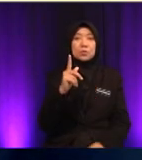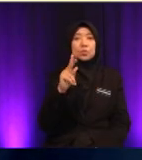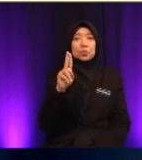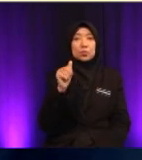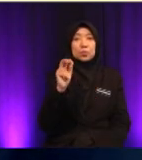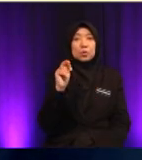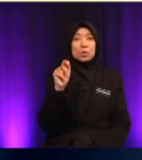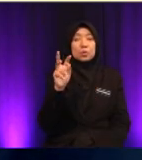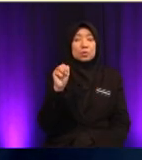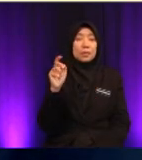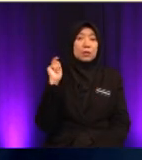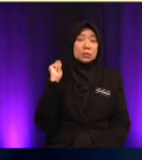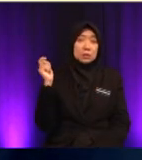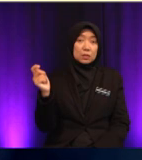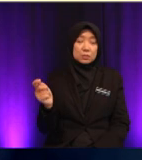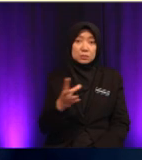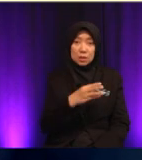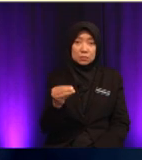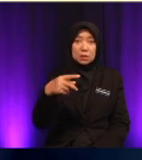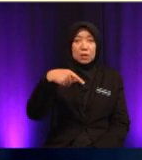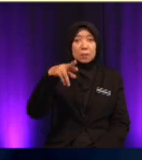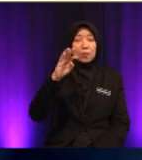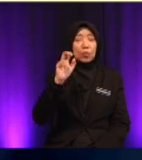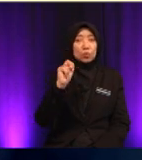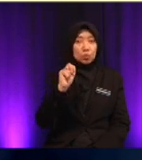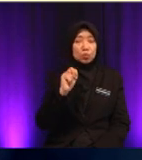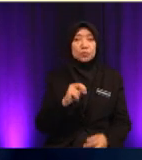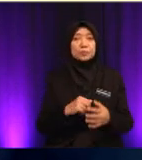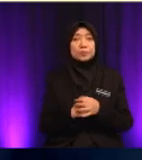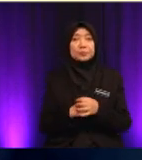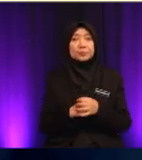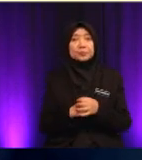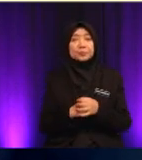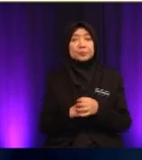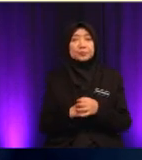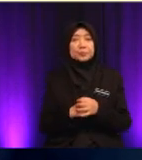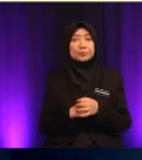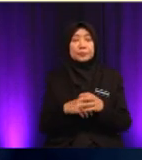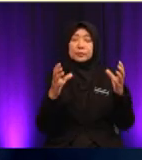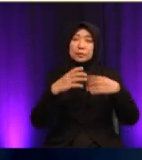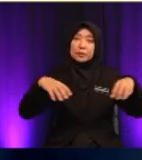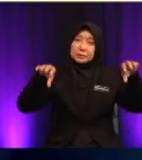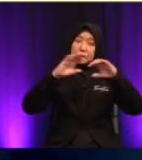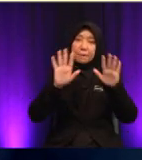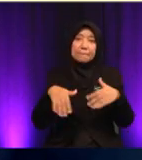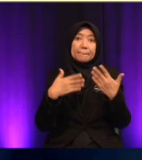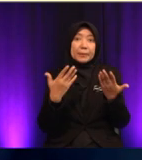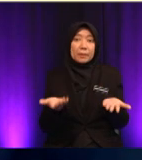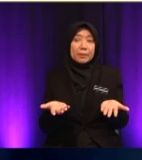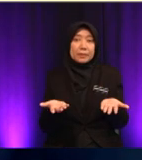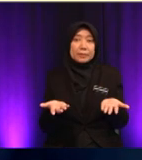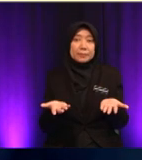jadi ini dua tajuk yang berlainan Sebenarnya ya ini tentang Quantum tenaga ya inilah cerita tentang bagaimana